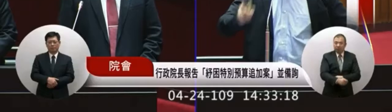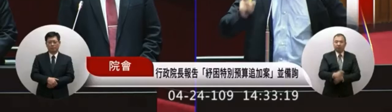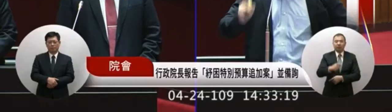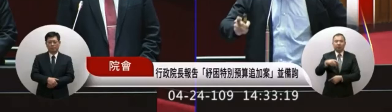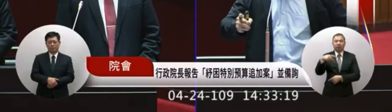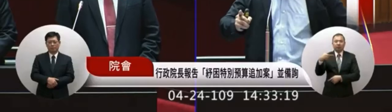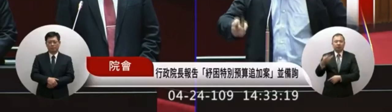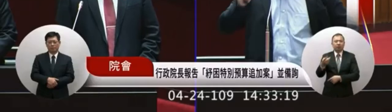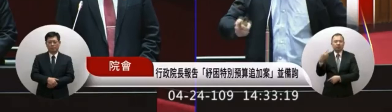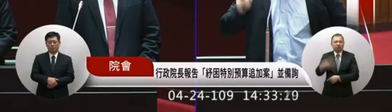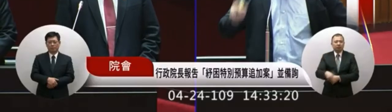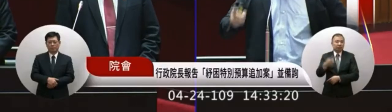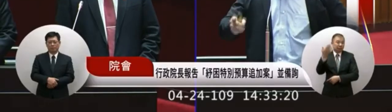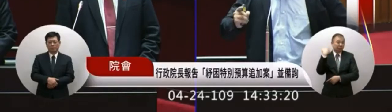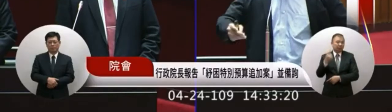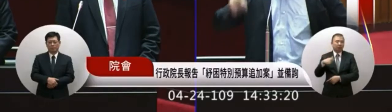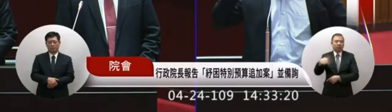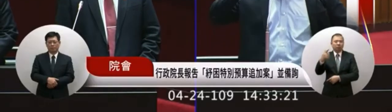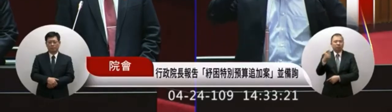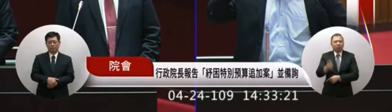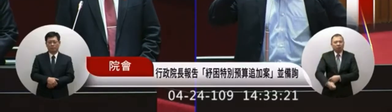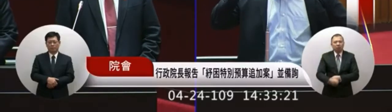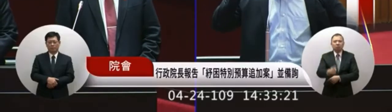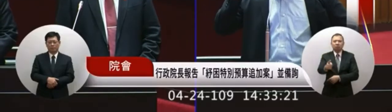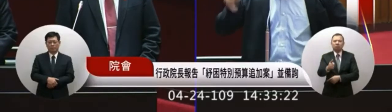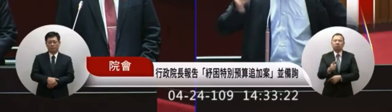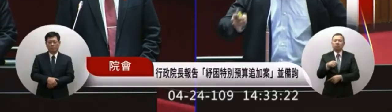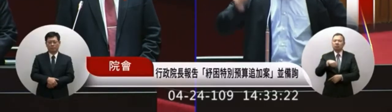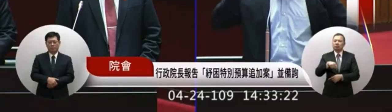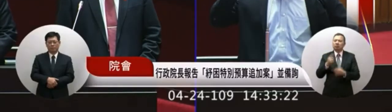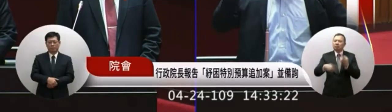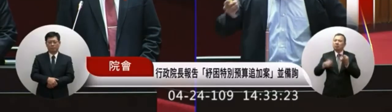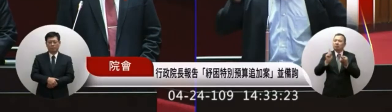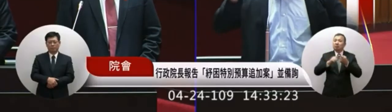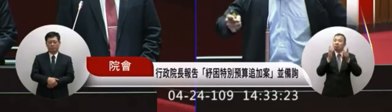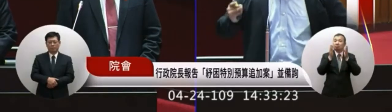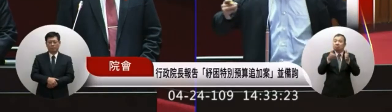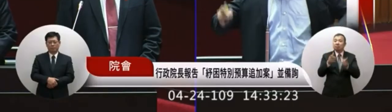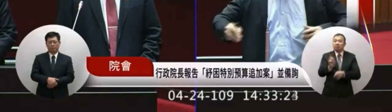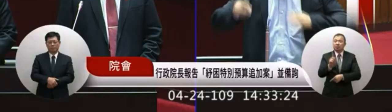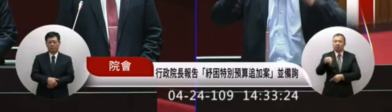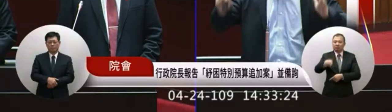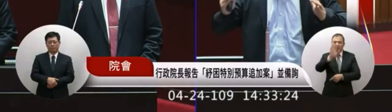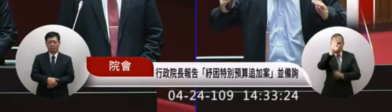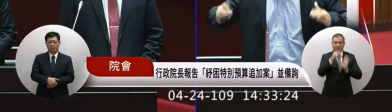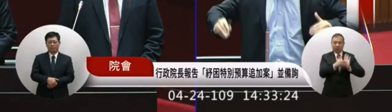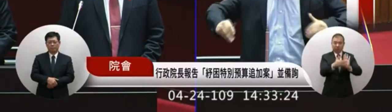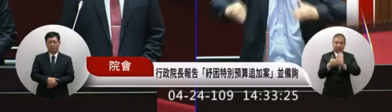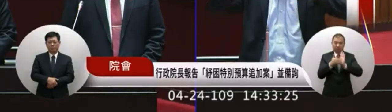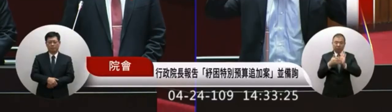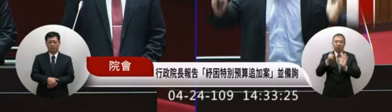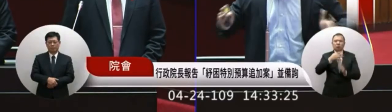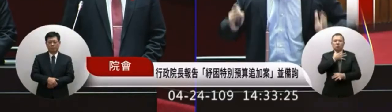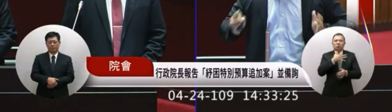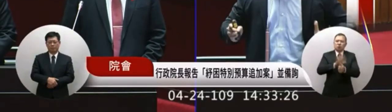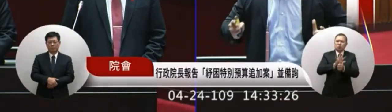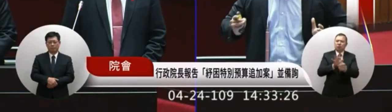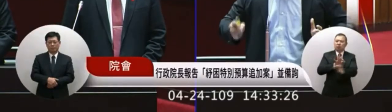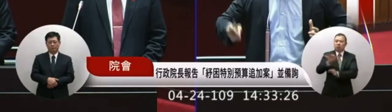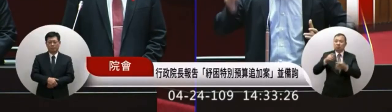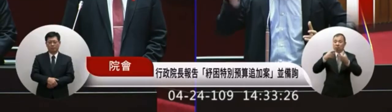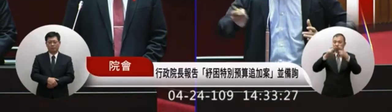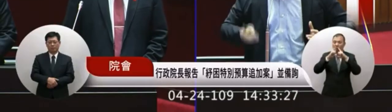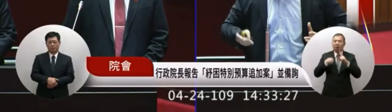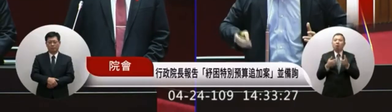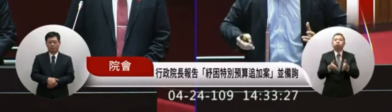这个600亿也好。应该是针对讲咱的这个防疫哈纾困振兴的这个条例，那所需的预算